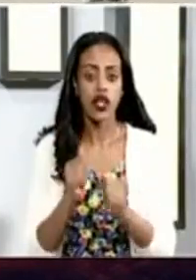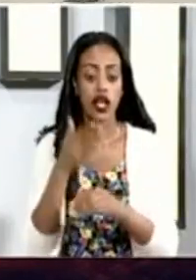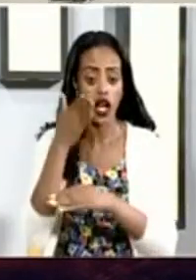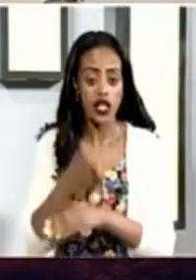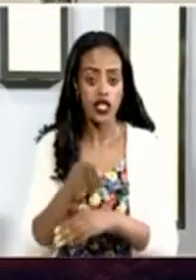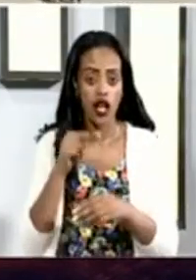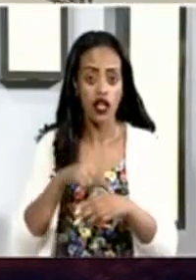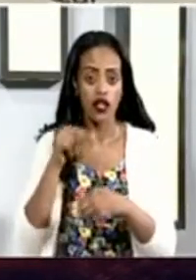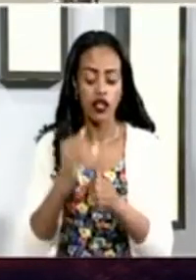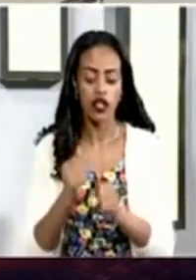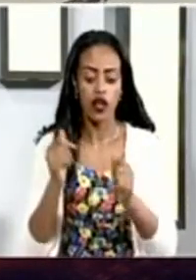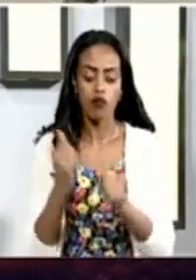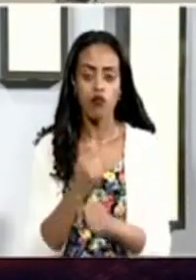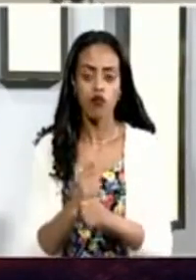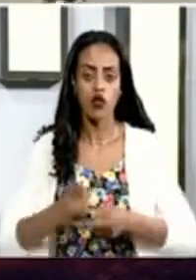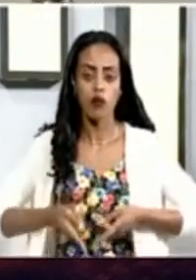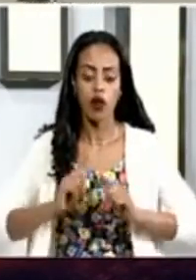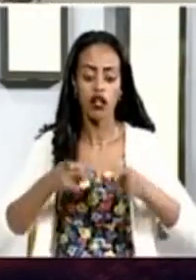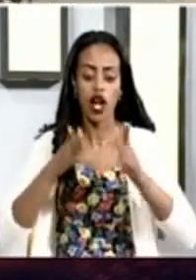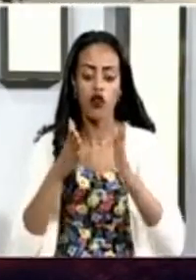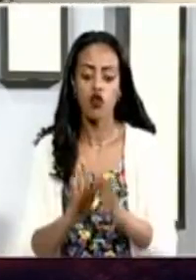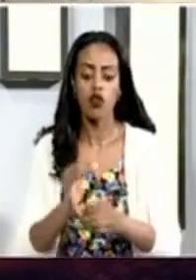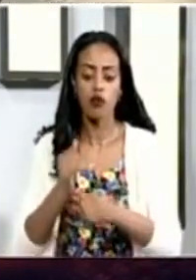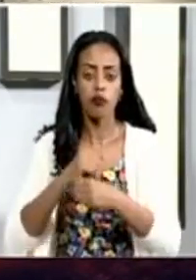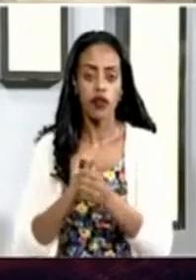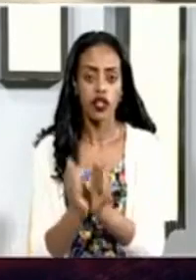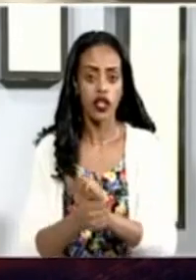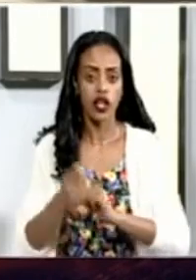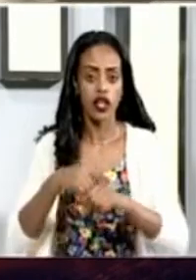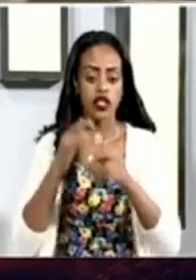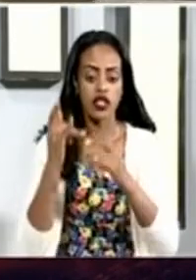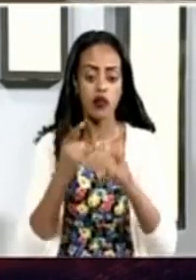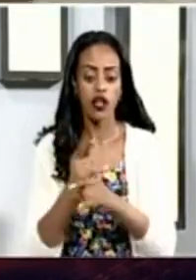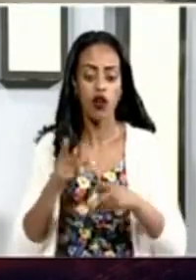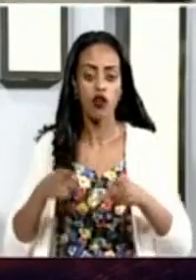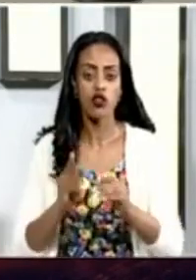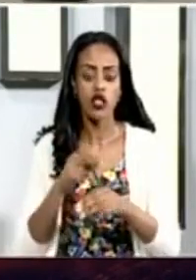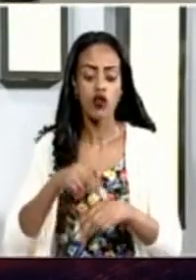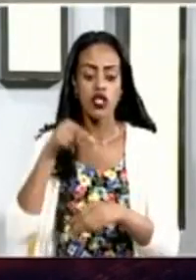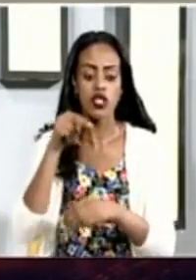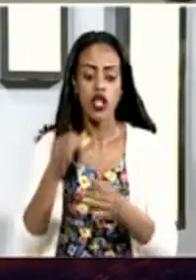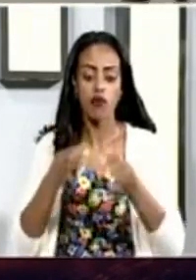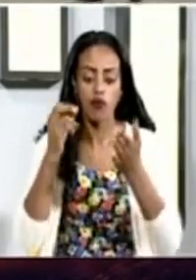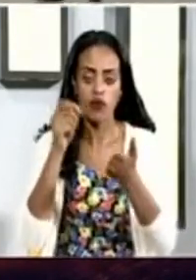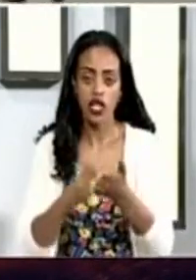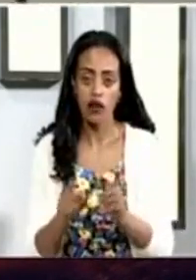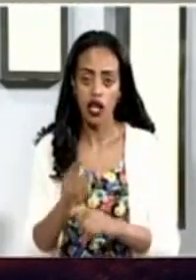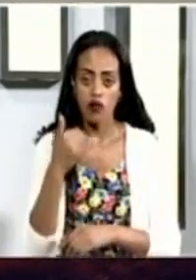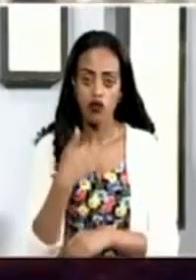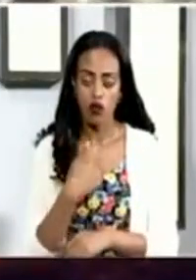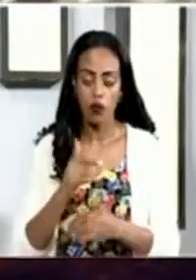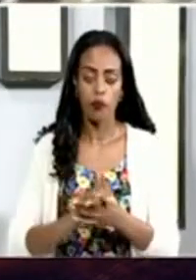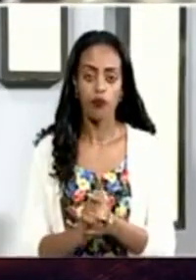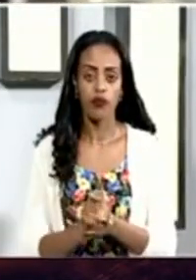بغصالي تنكيركا بمسرح منو ورح حرستوت نمقيارن امت تتو زمناو حرشا عبي زلا ممزغابن تسفا خمزلو